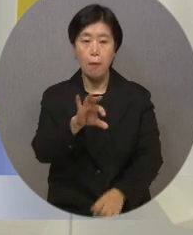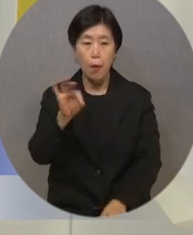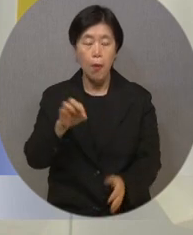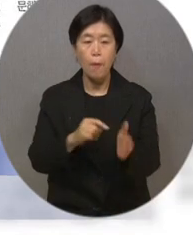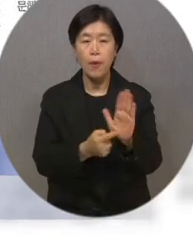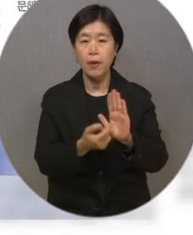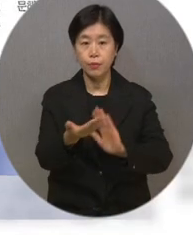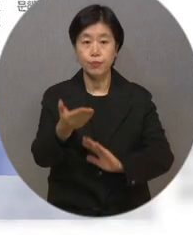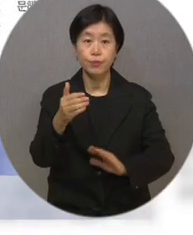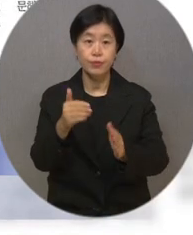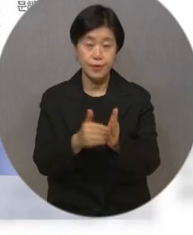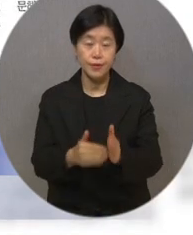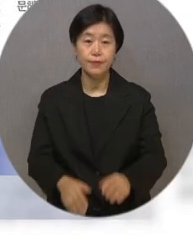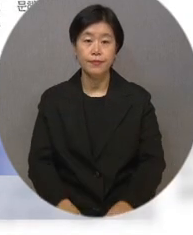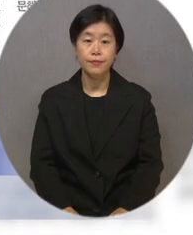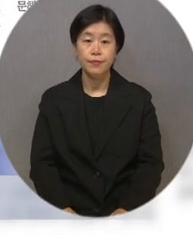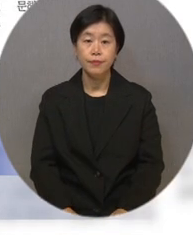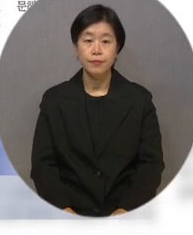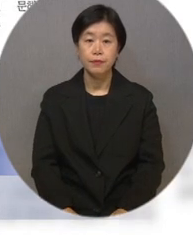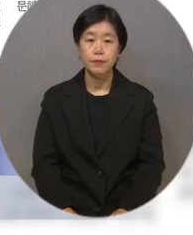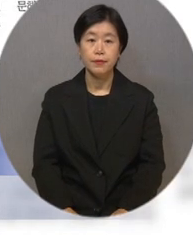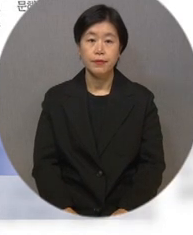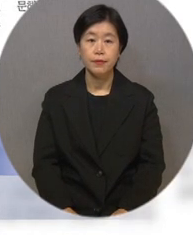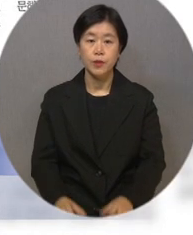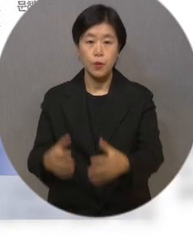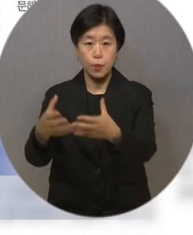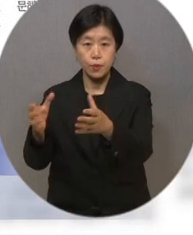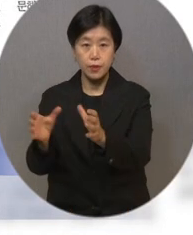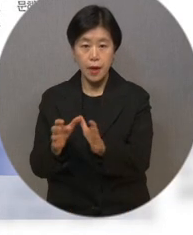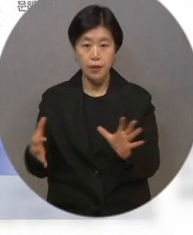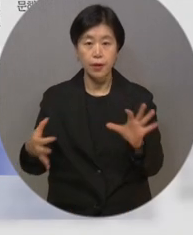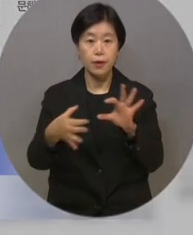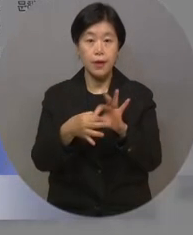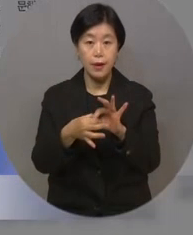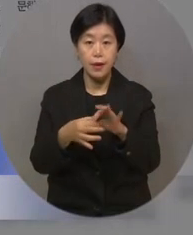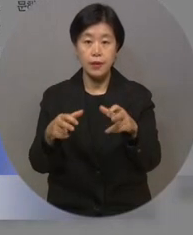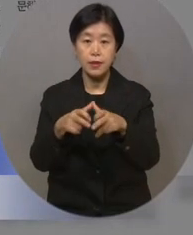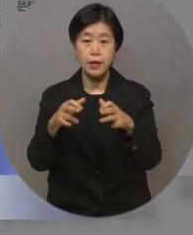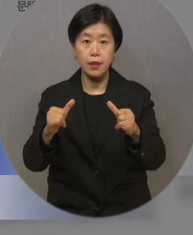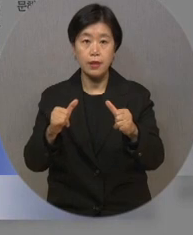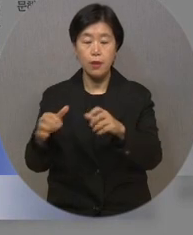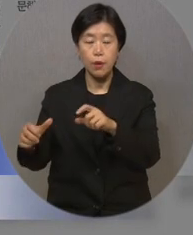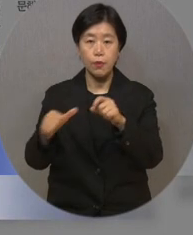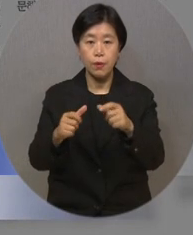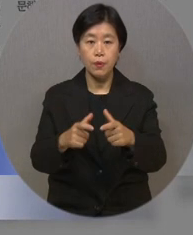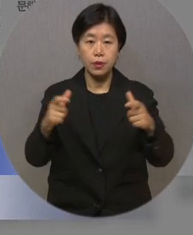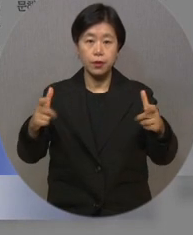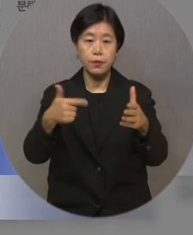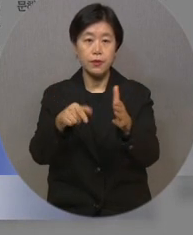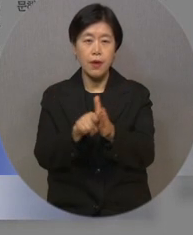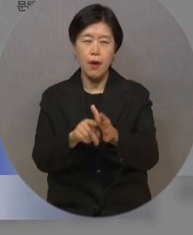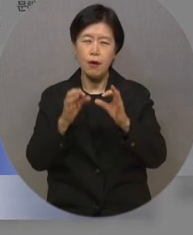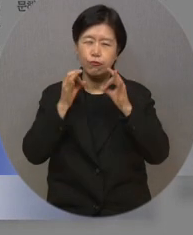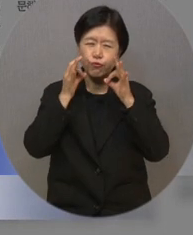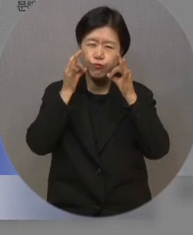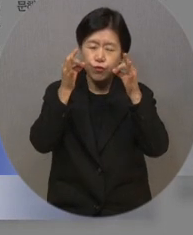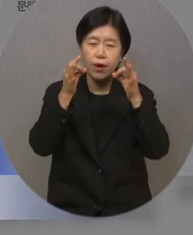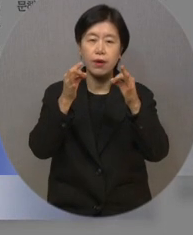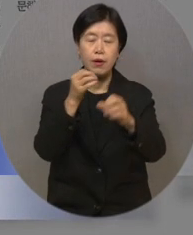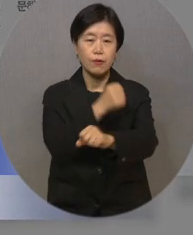전하고 있는데요 트루 컴퍼니는 공단 해 장애인 고용 확대를 위해 성실히 노력한